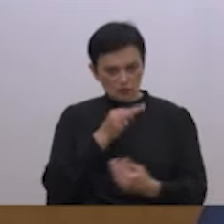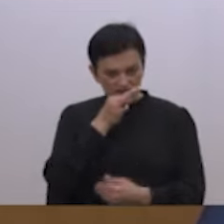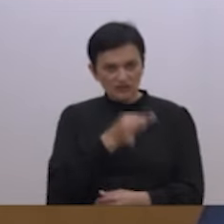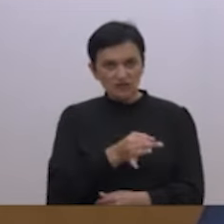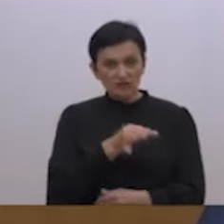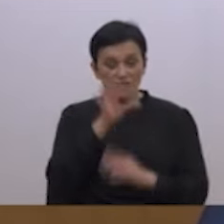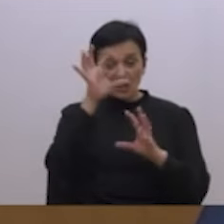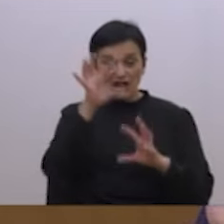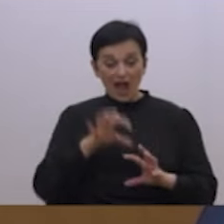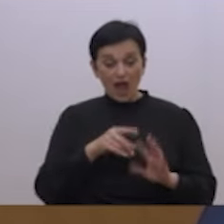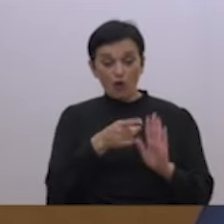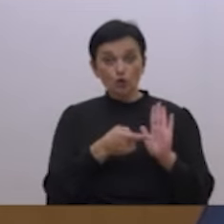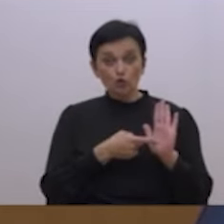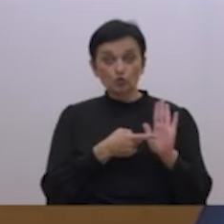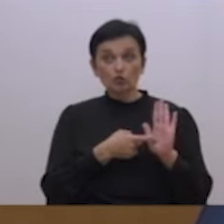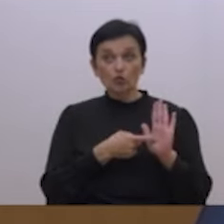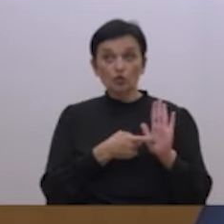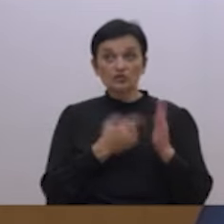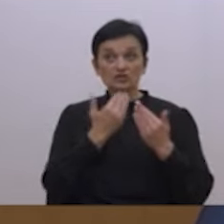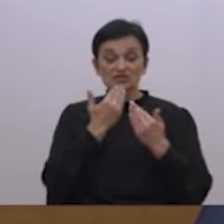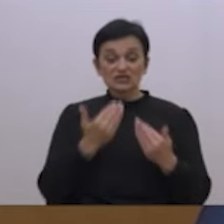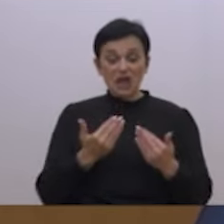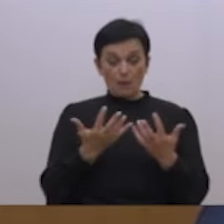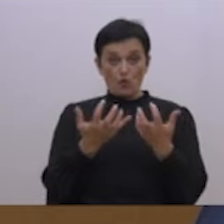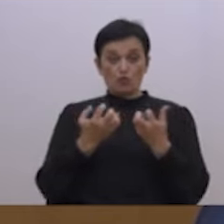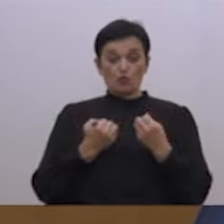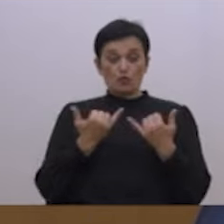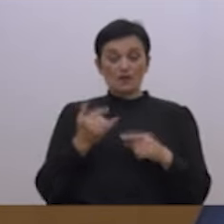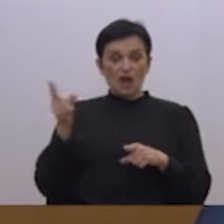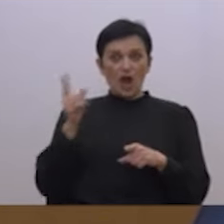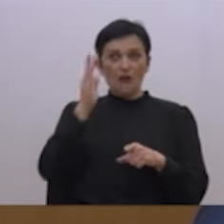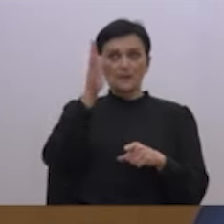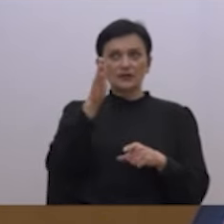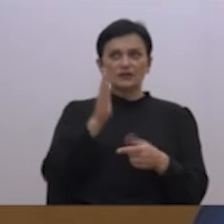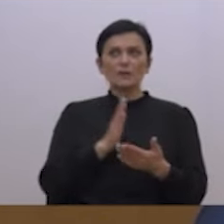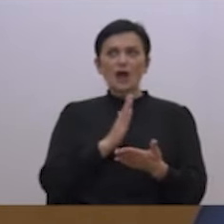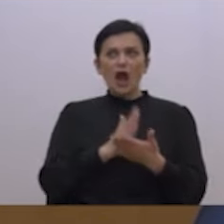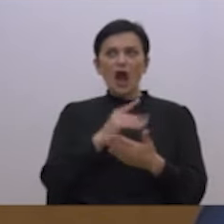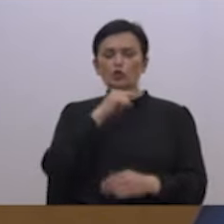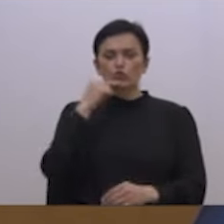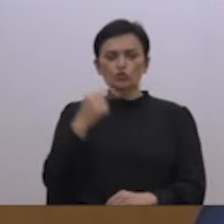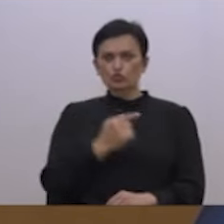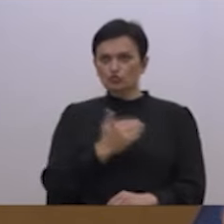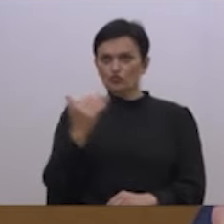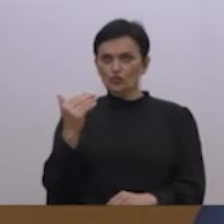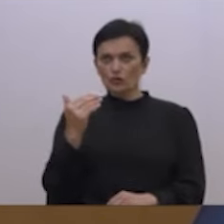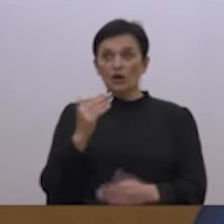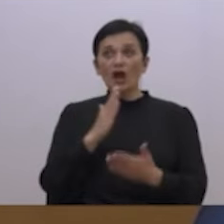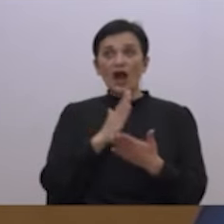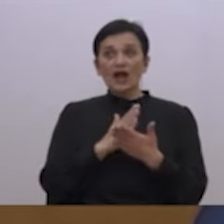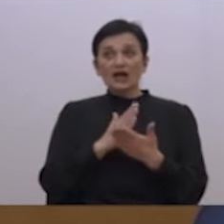რომ კანონი, რომლის საბოლოო მიღებასაც თქვენ დღეს აპირებთ, არის რუსული და არის